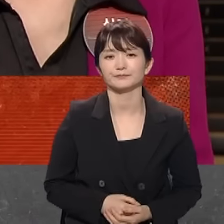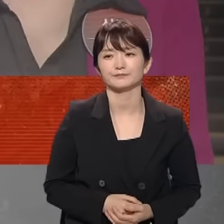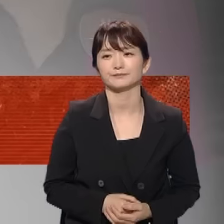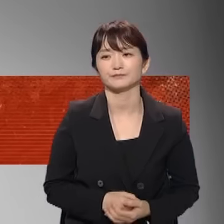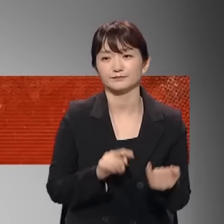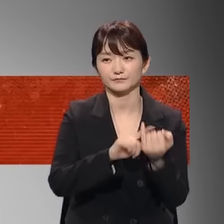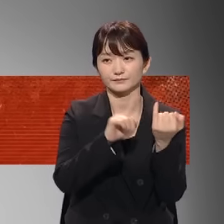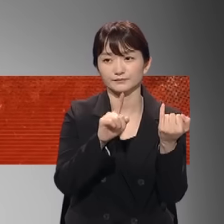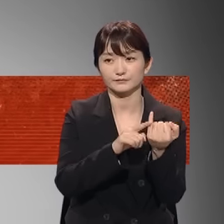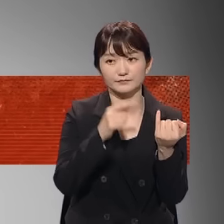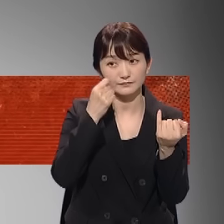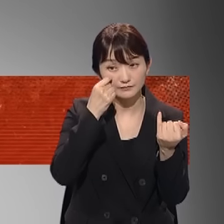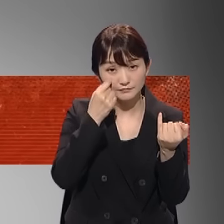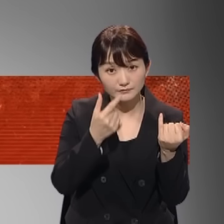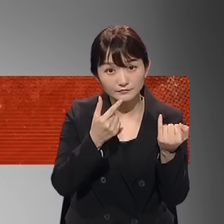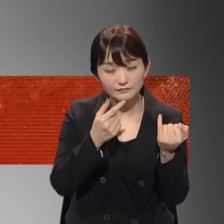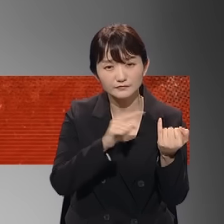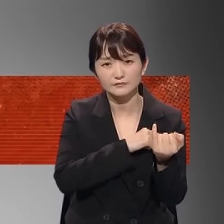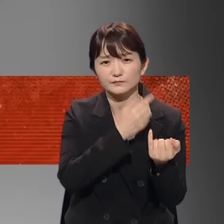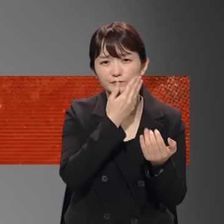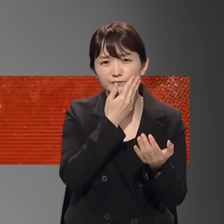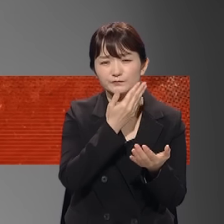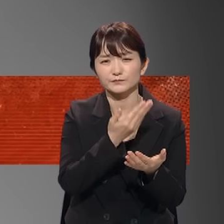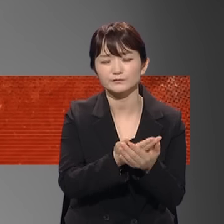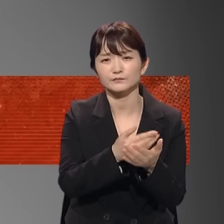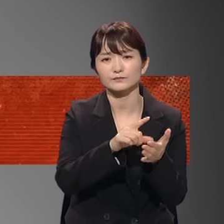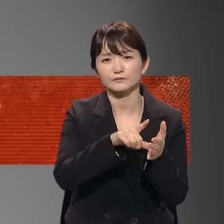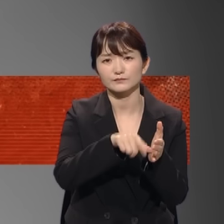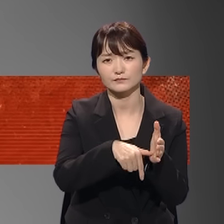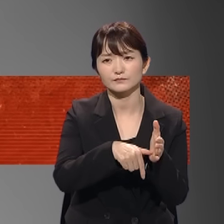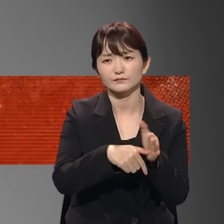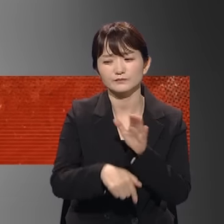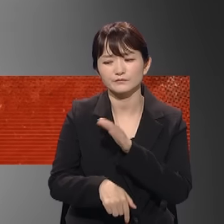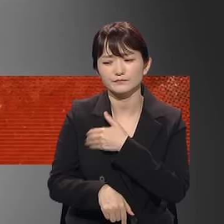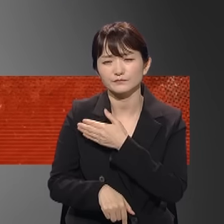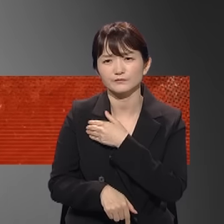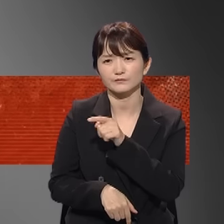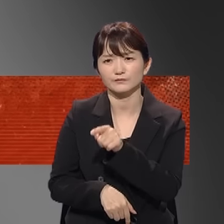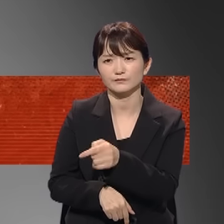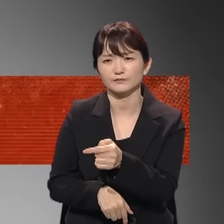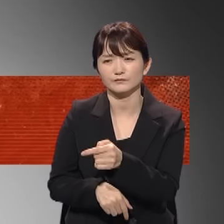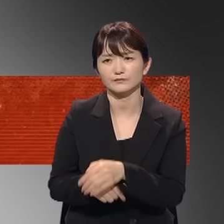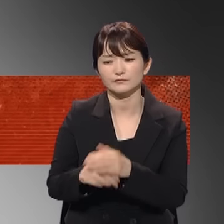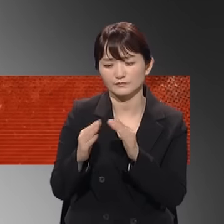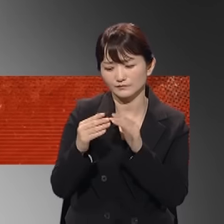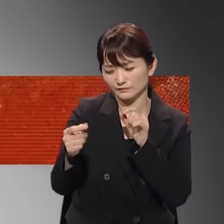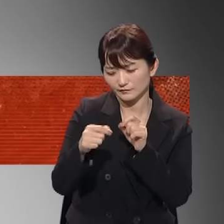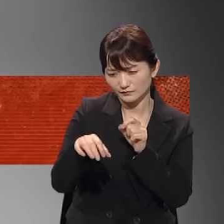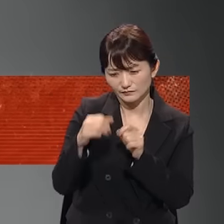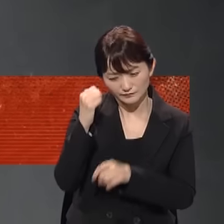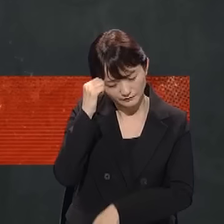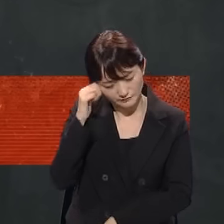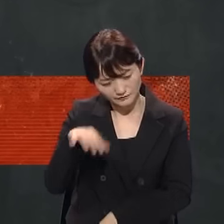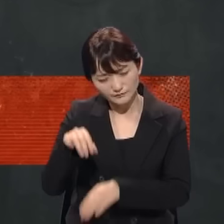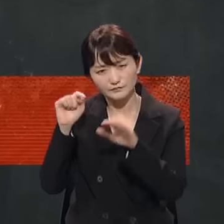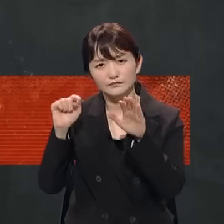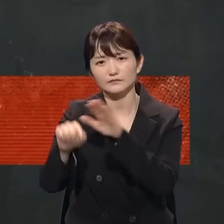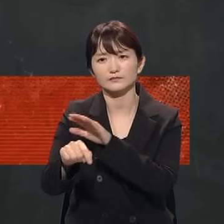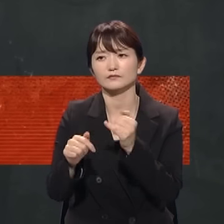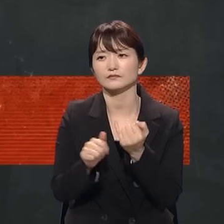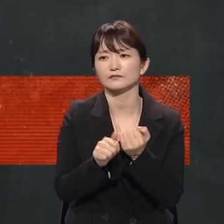임신 6개월에 네 가장 소중한 시간에 불륜을 저질렀던 거고 집 앞 에서도 네, 숙박업소도 갔던 거잖아요.